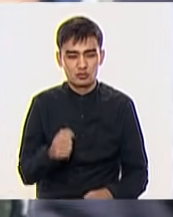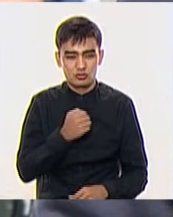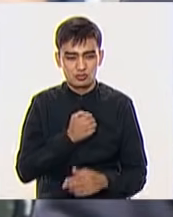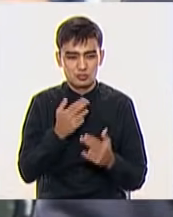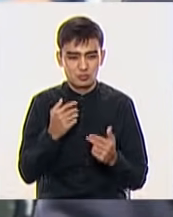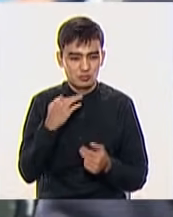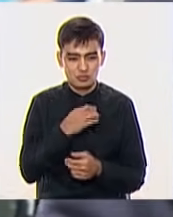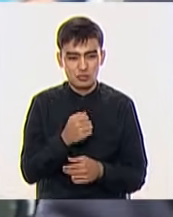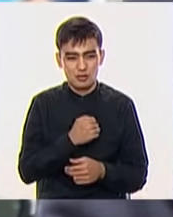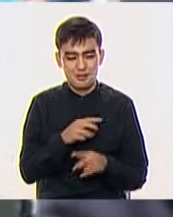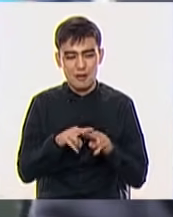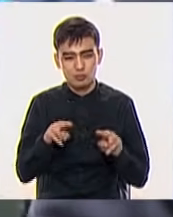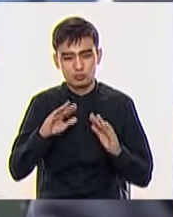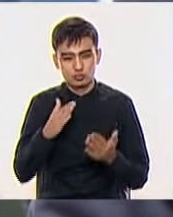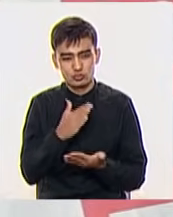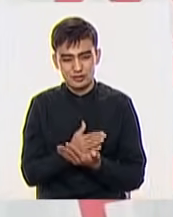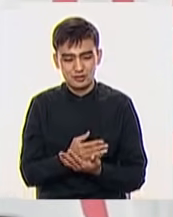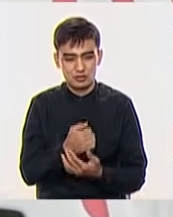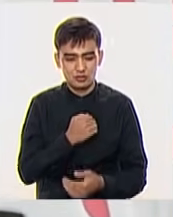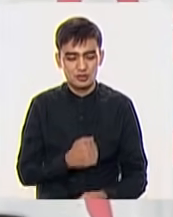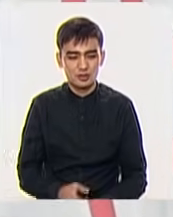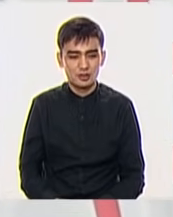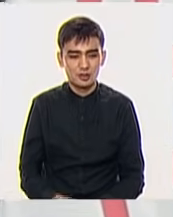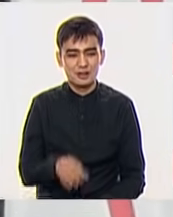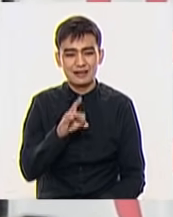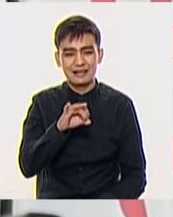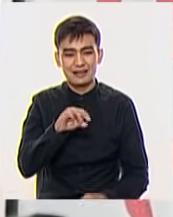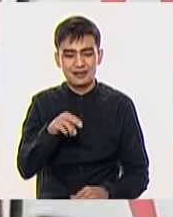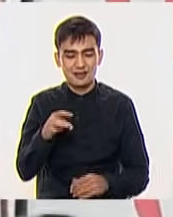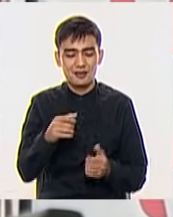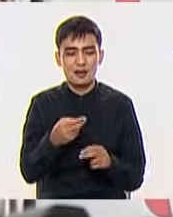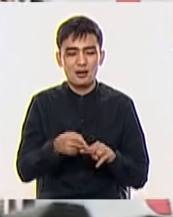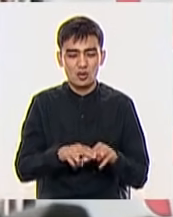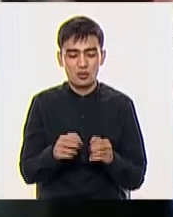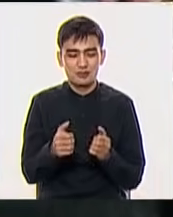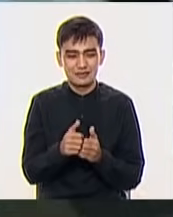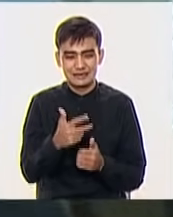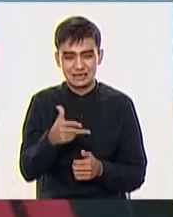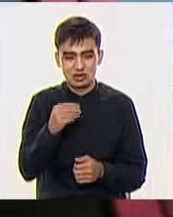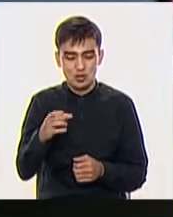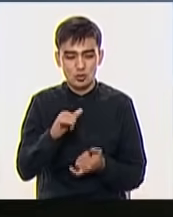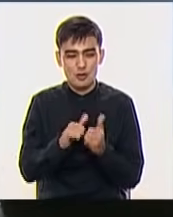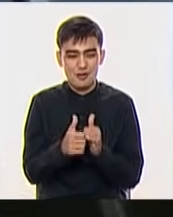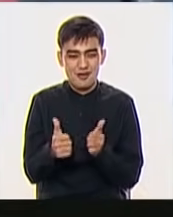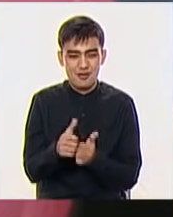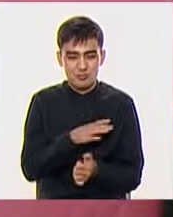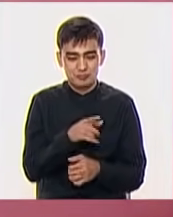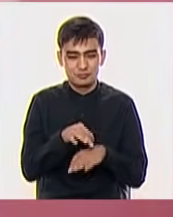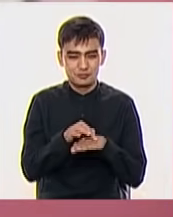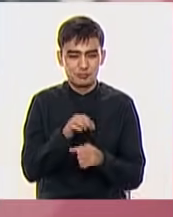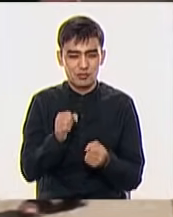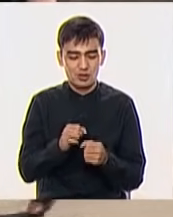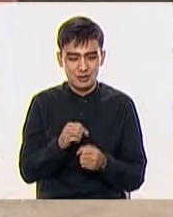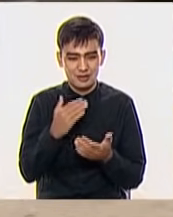жалко, просто что такое происходит. Помощь в Ридер, который находится в 3 часах езды от Усть-Каменогорска, отвозят на